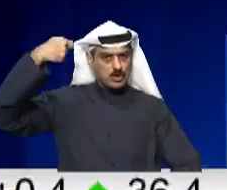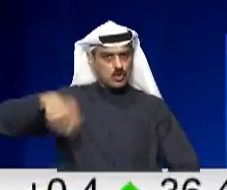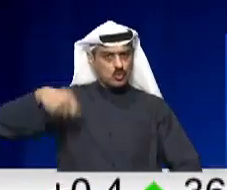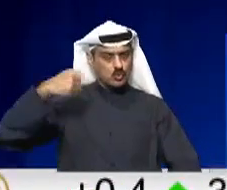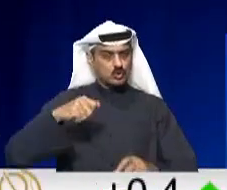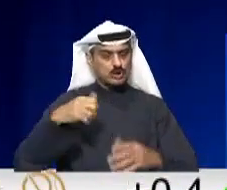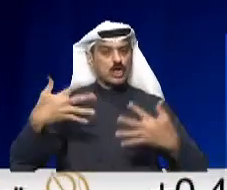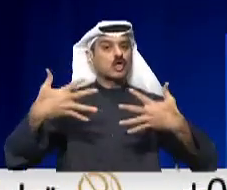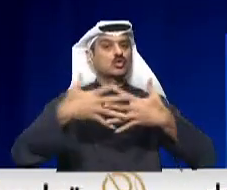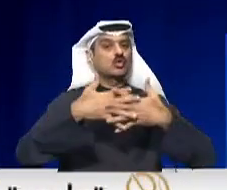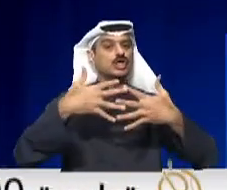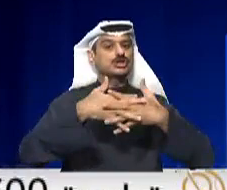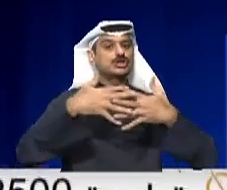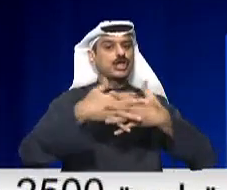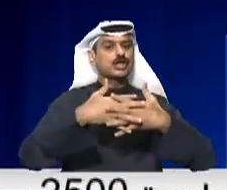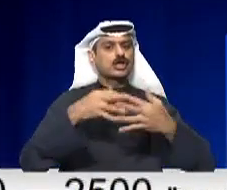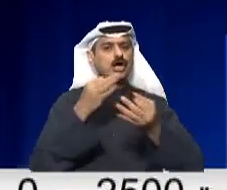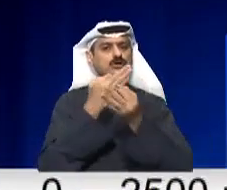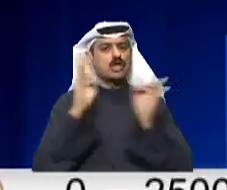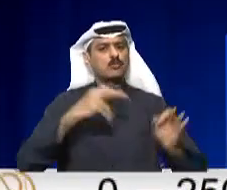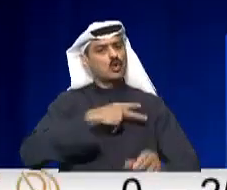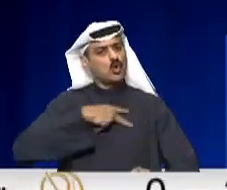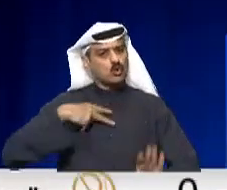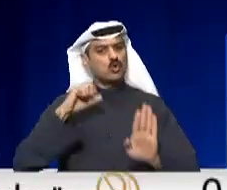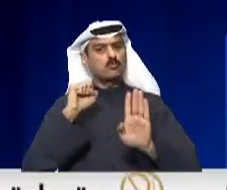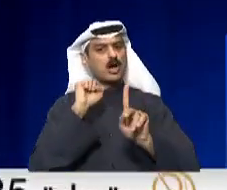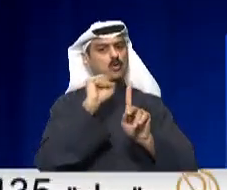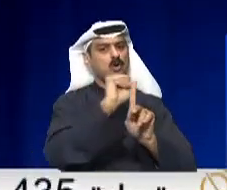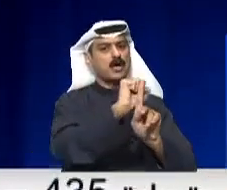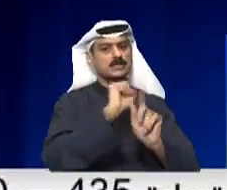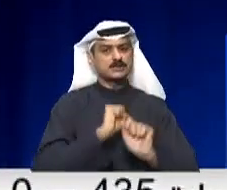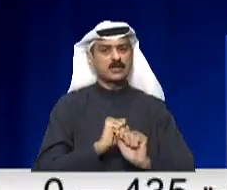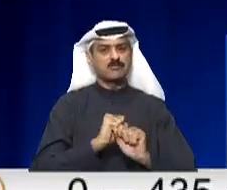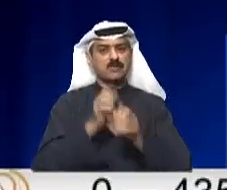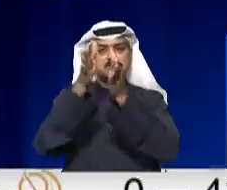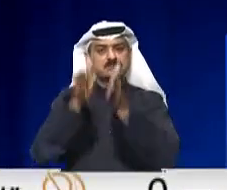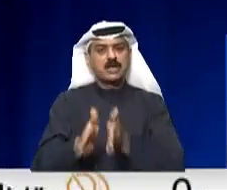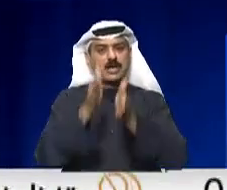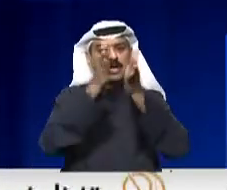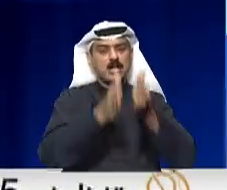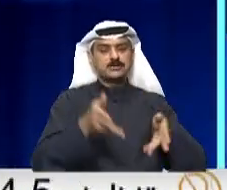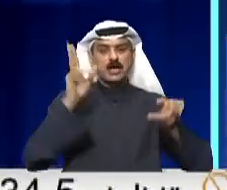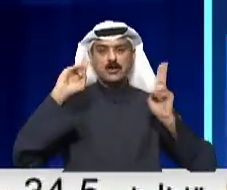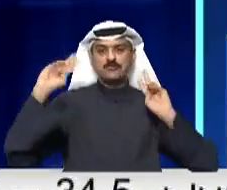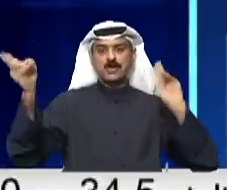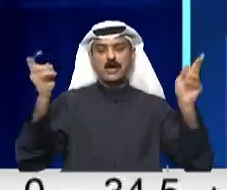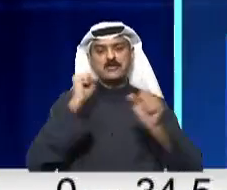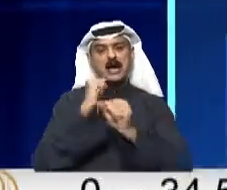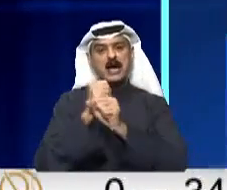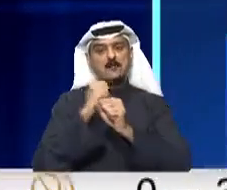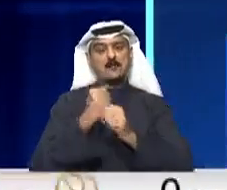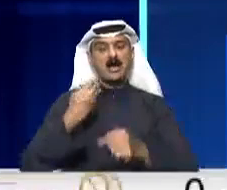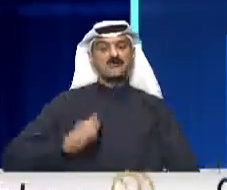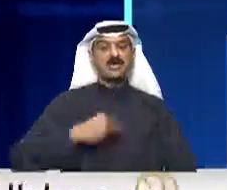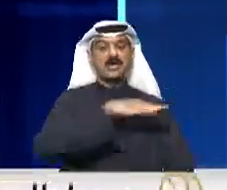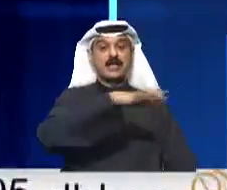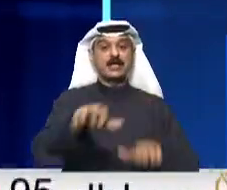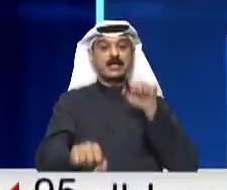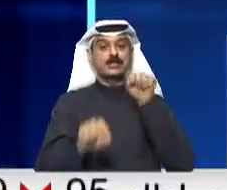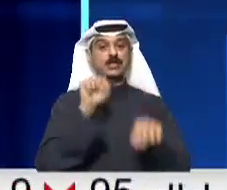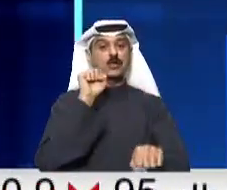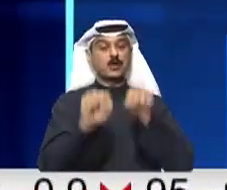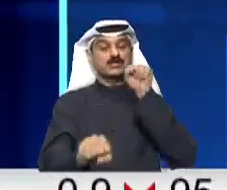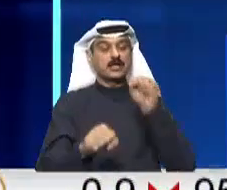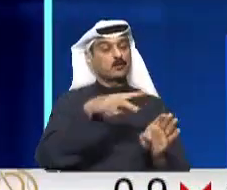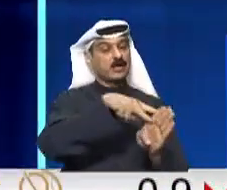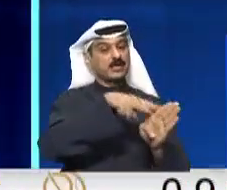والمؤسسات الحكومية والأهلية التي شاركت في الإعداد والتنظيم لفعاليات وأنشطة الاحتفال بالعيد الوطني المجيد ويوم